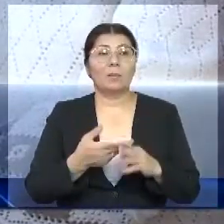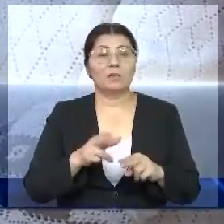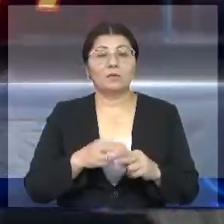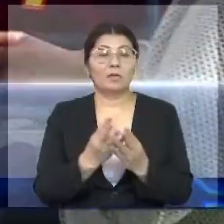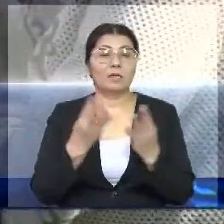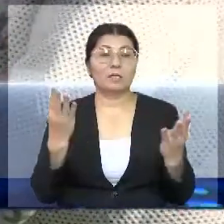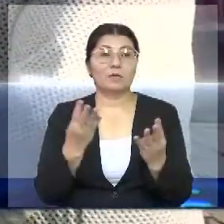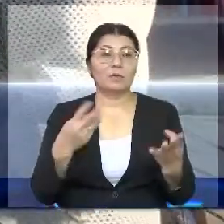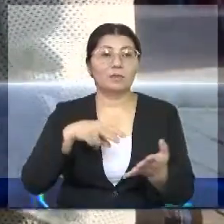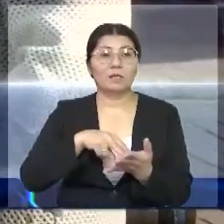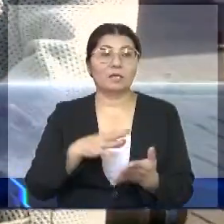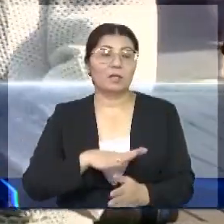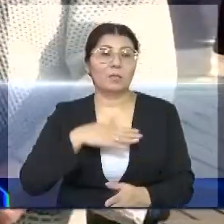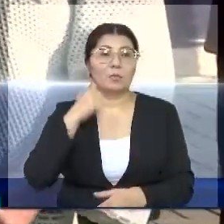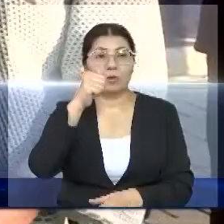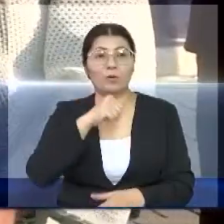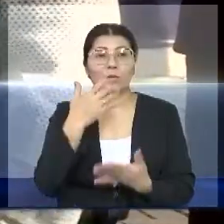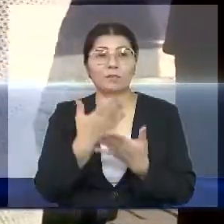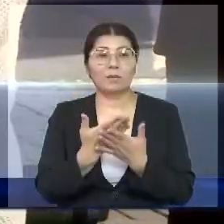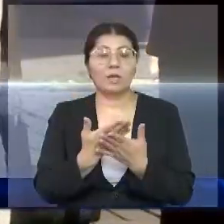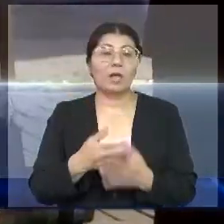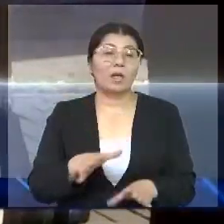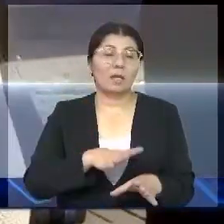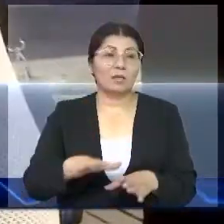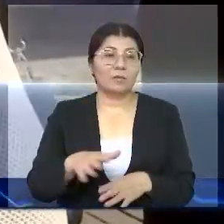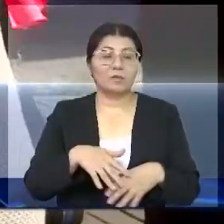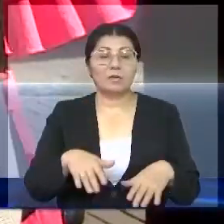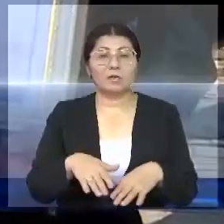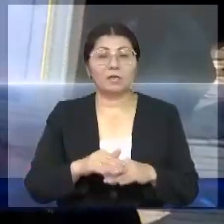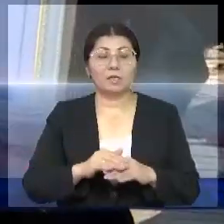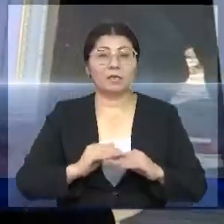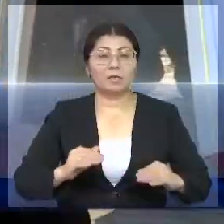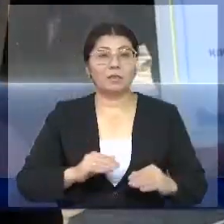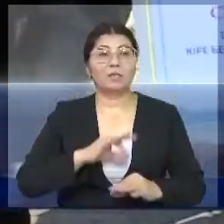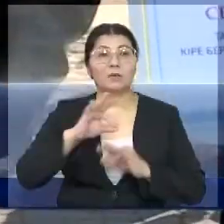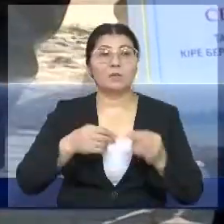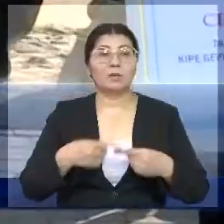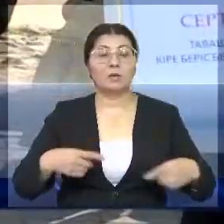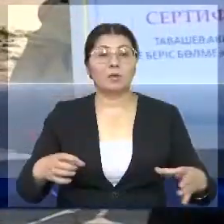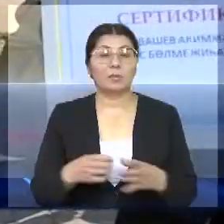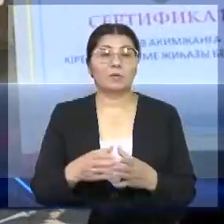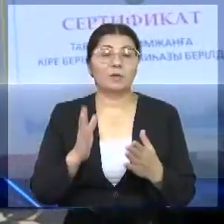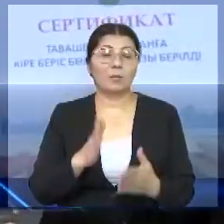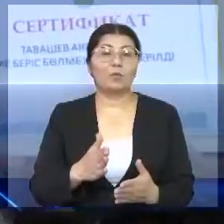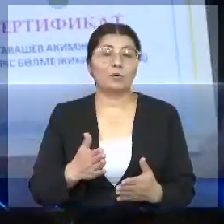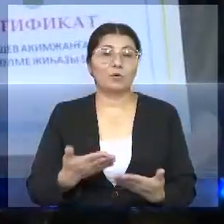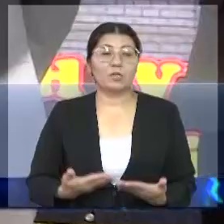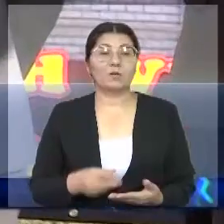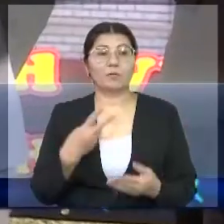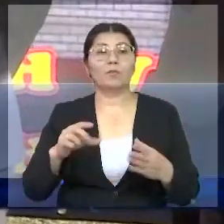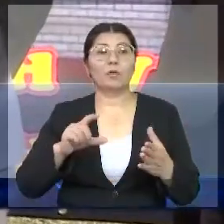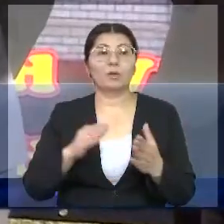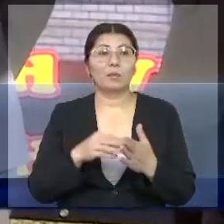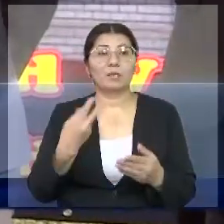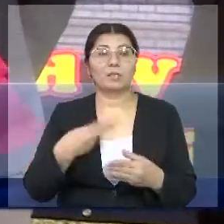слоев населения, а именно многодетные, малообеспеченные, неполные семьи, также дети-сироты и ряд других категорий. Они будут жить в 2 домах, где насчитывается